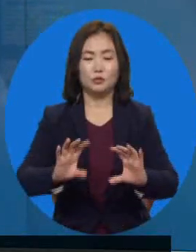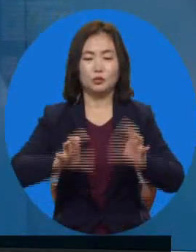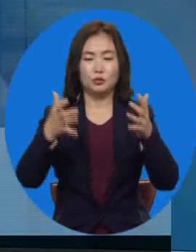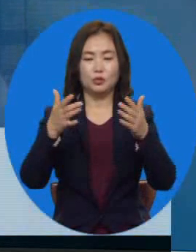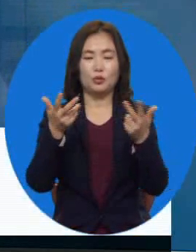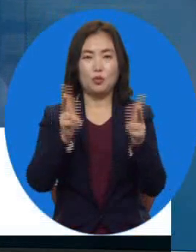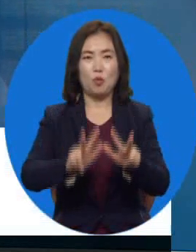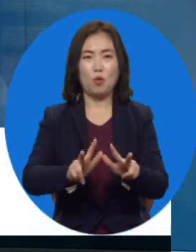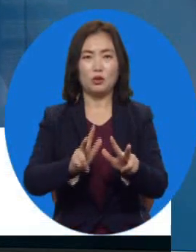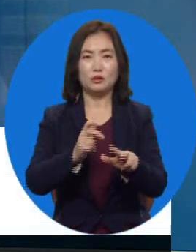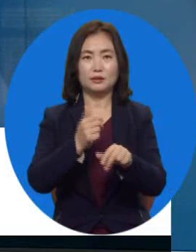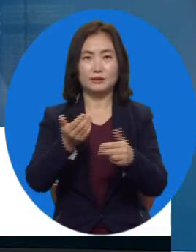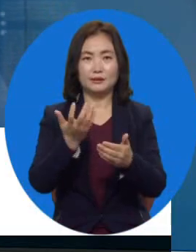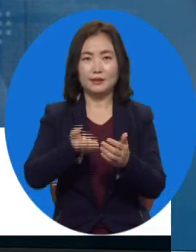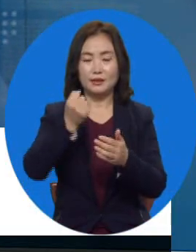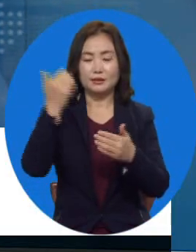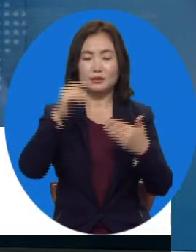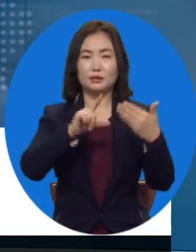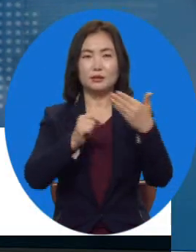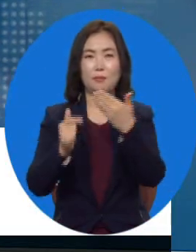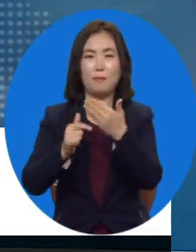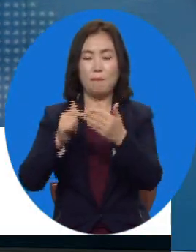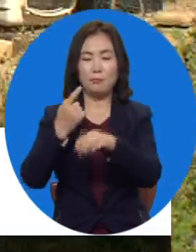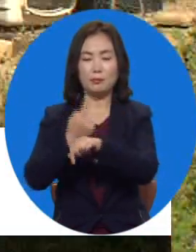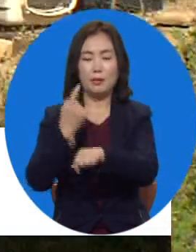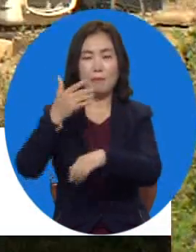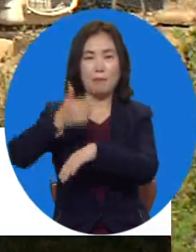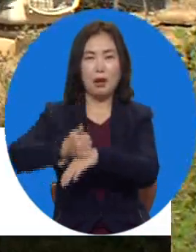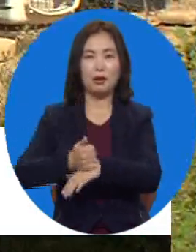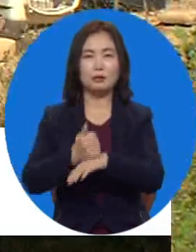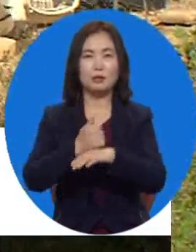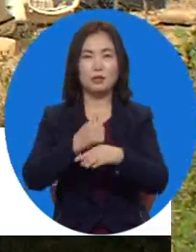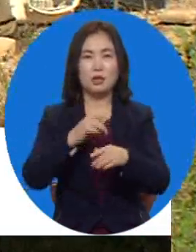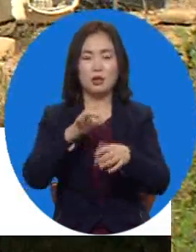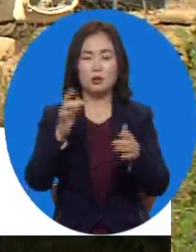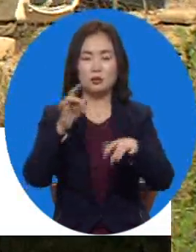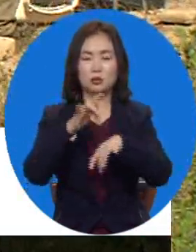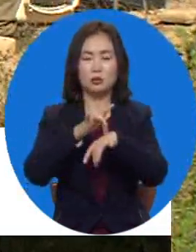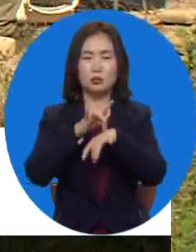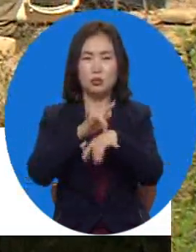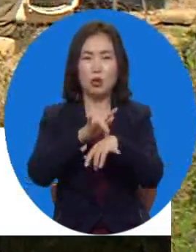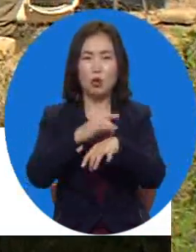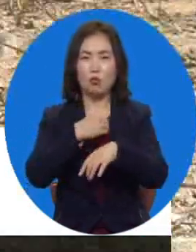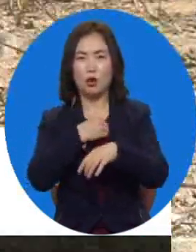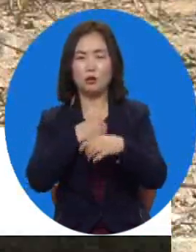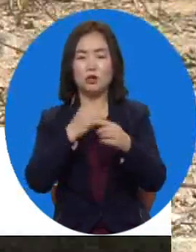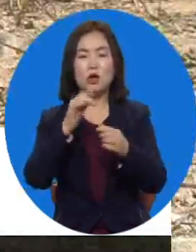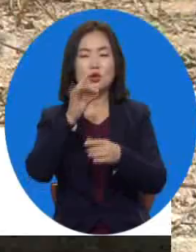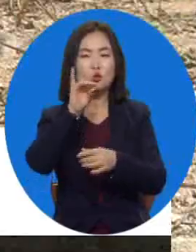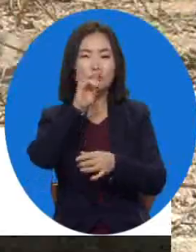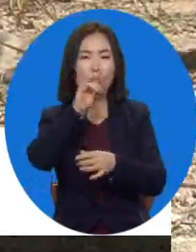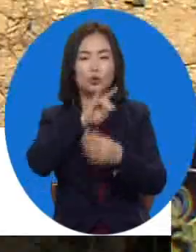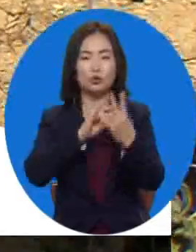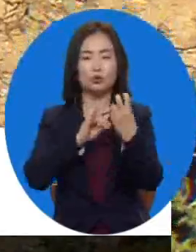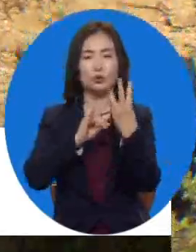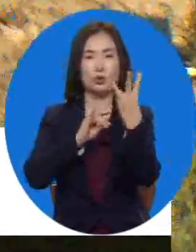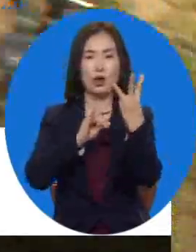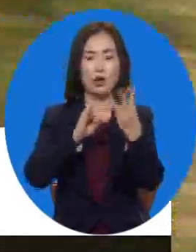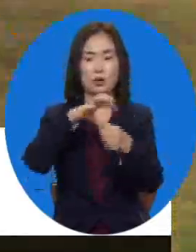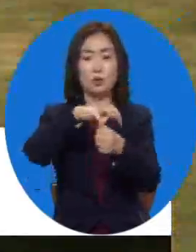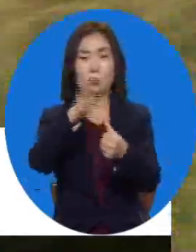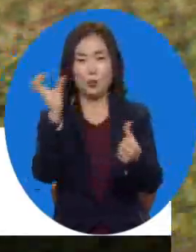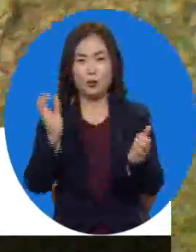국내의 공원 공단이 지난 9월부터 지난달 말까지 멸종 에게 1급 잉여 웃음 l 3마리를 소백산국립공원 일대 방사